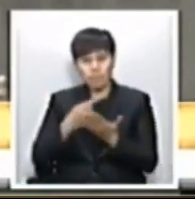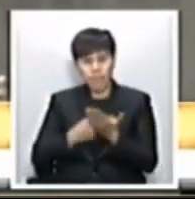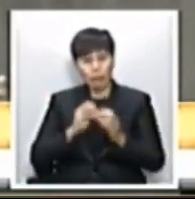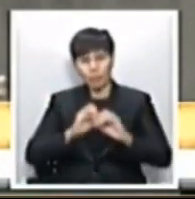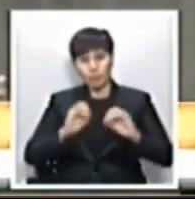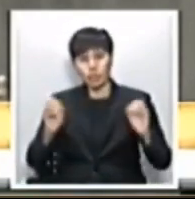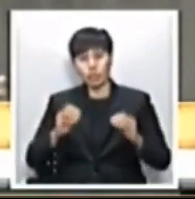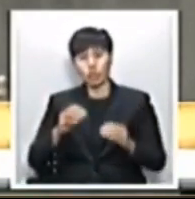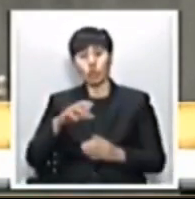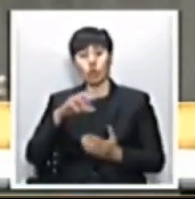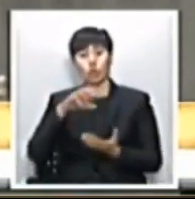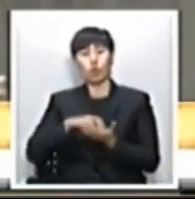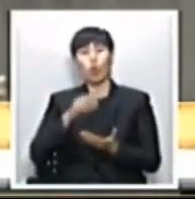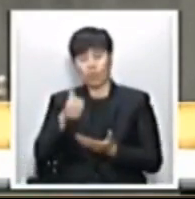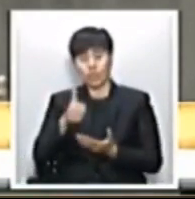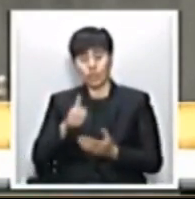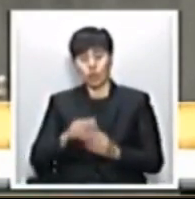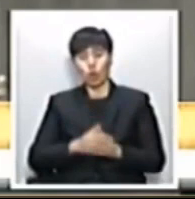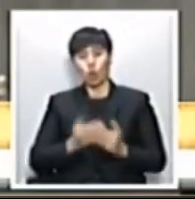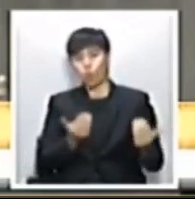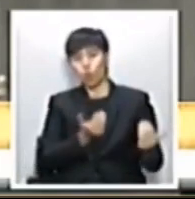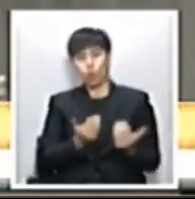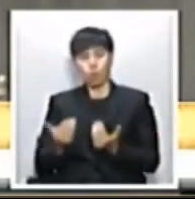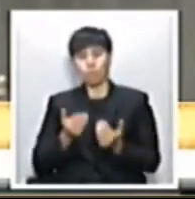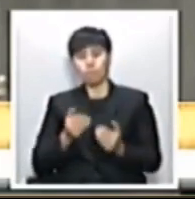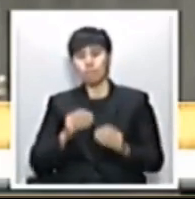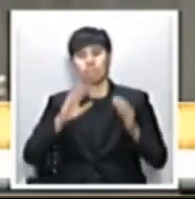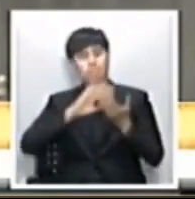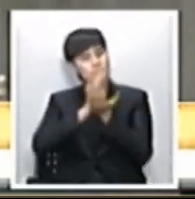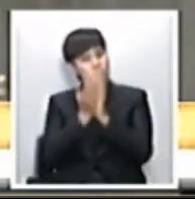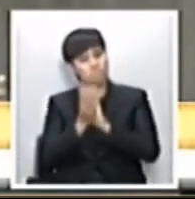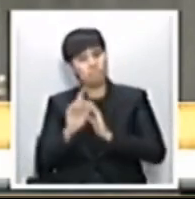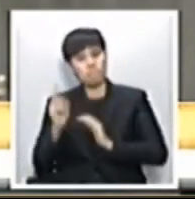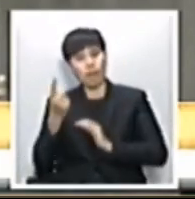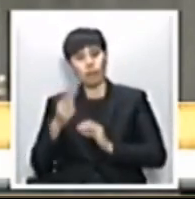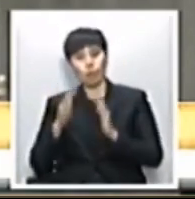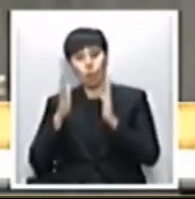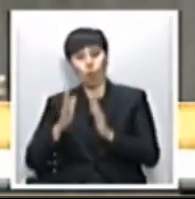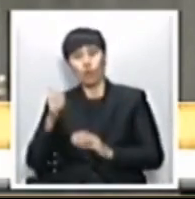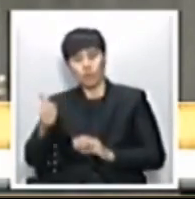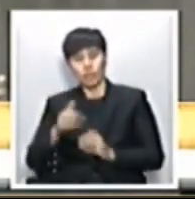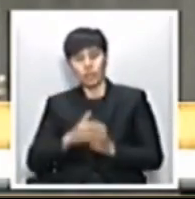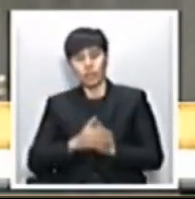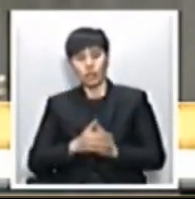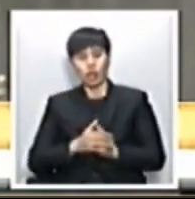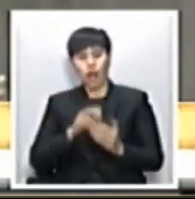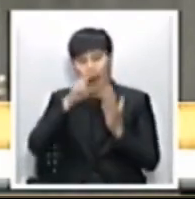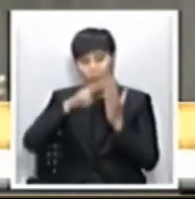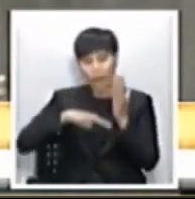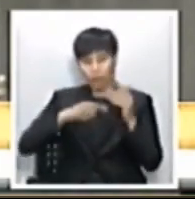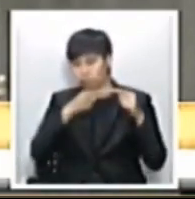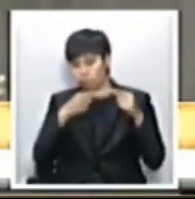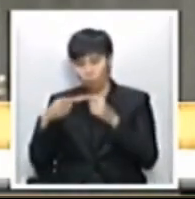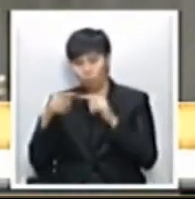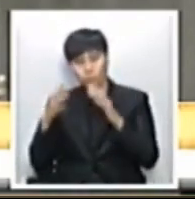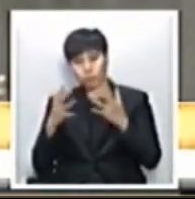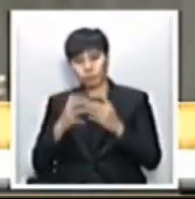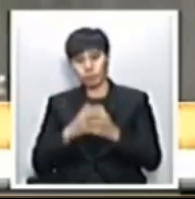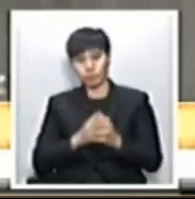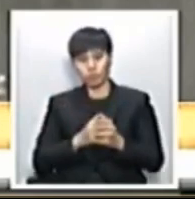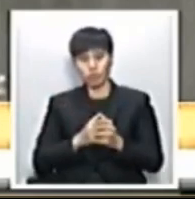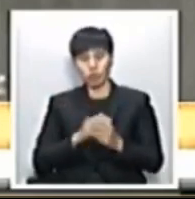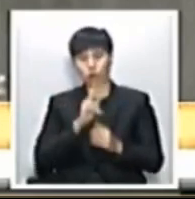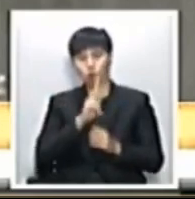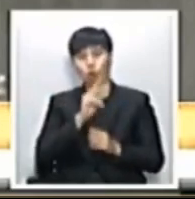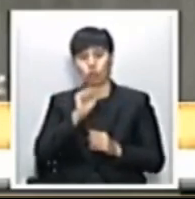คดีว่าตอนนี้ลูกกลับใจได้แล้วเรื่องนี้ไม่เคยมีใครอ่านตามต่อไปเพราะฉะนั้นกส